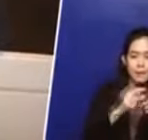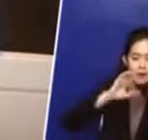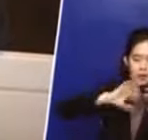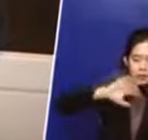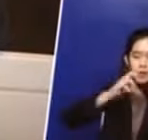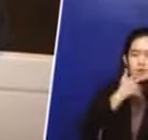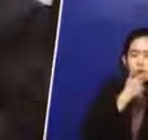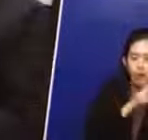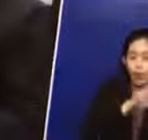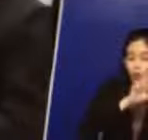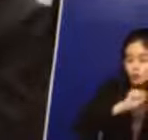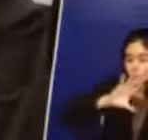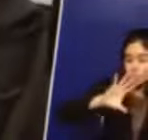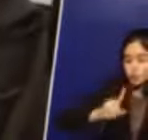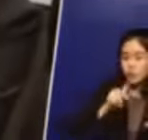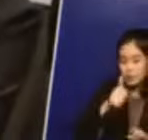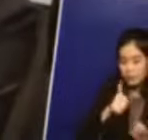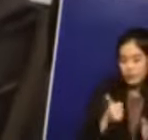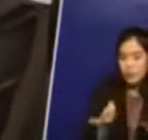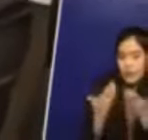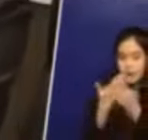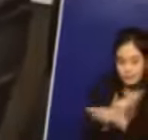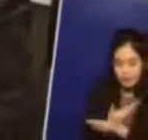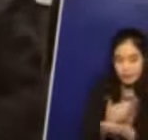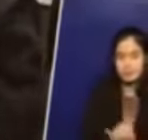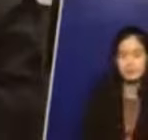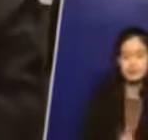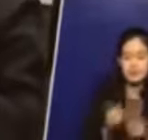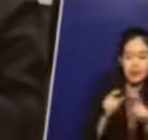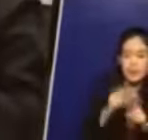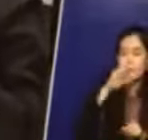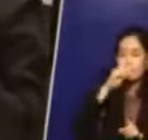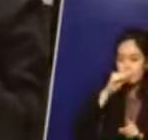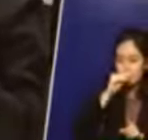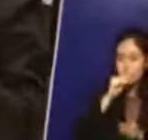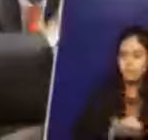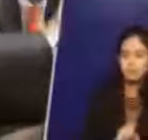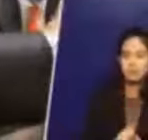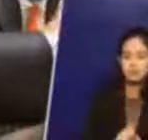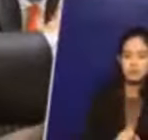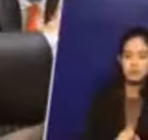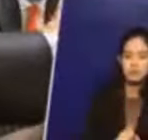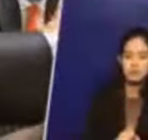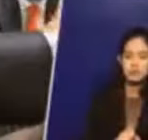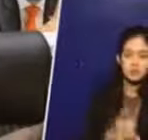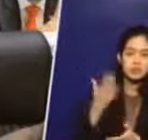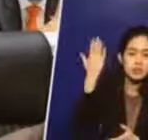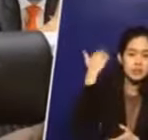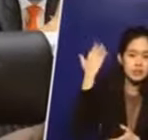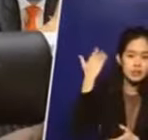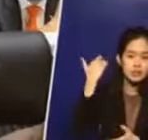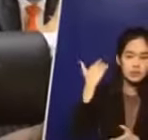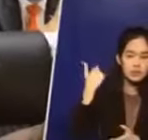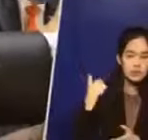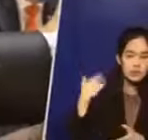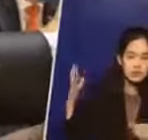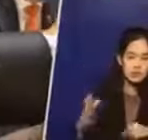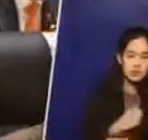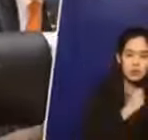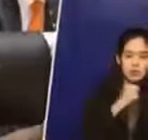นะครับ ได้ค่ะรัฐบาลคสช.นะคะที่ปล้นอำนาจจากนายกหญิงอดีตผู้บังคับบัญชาค่ะ